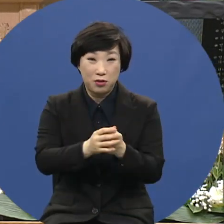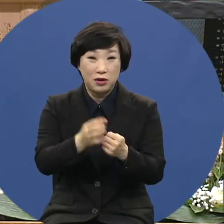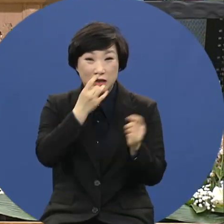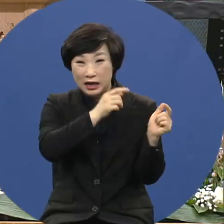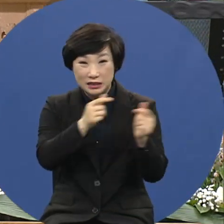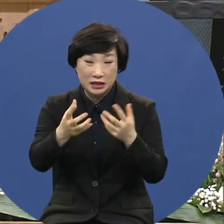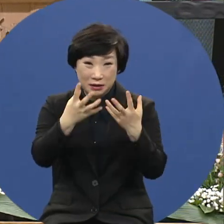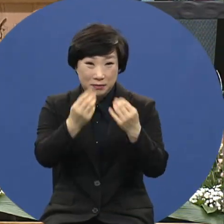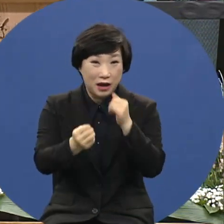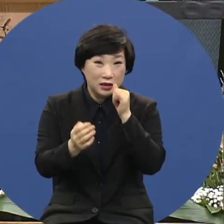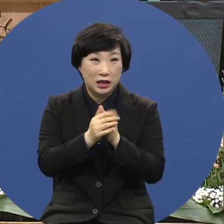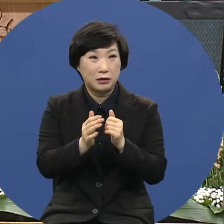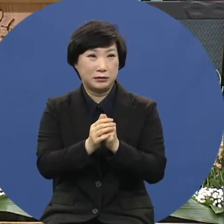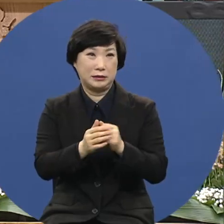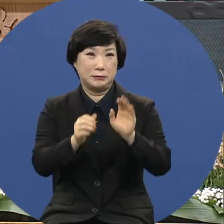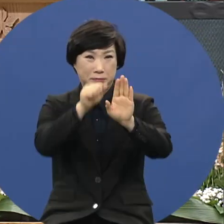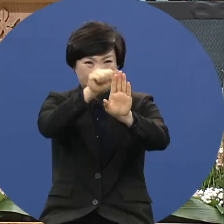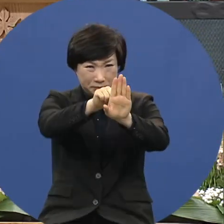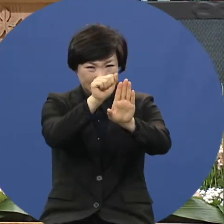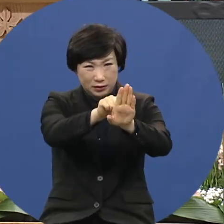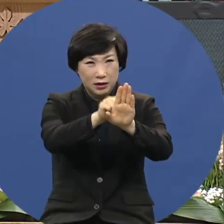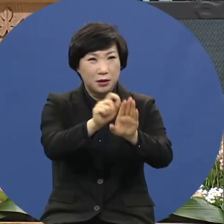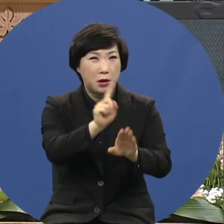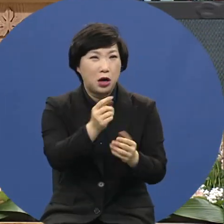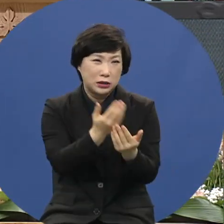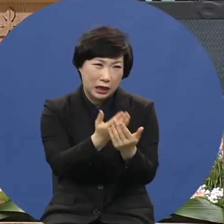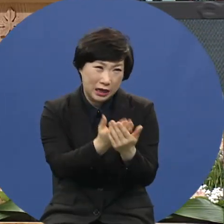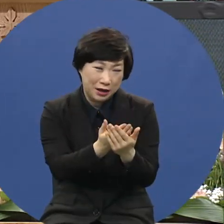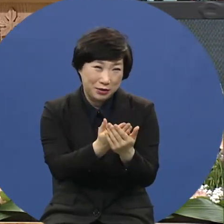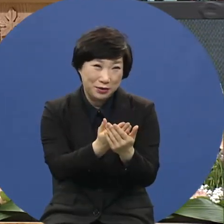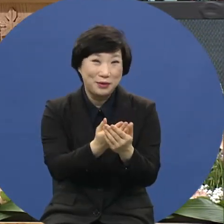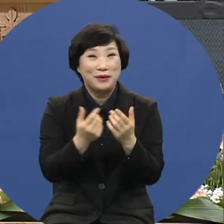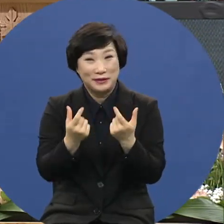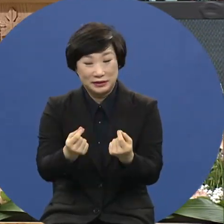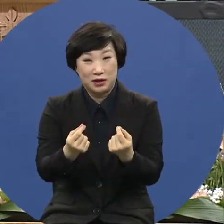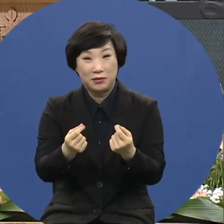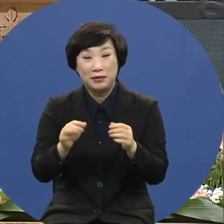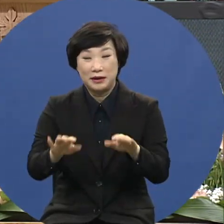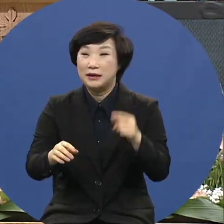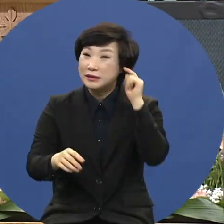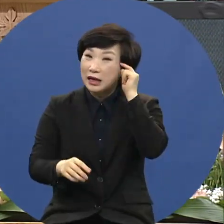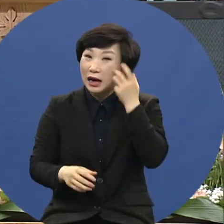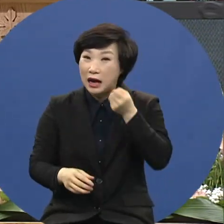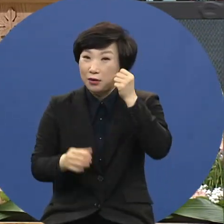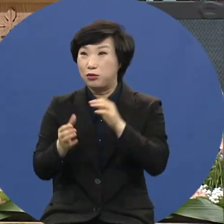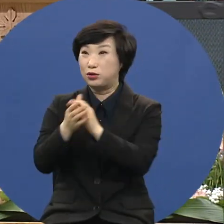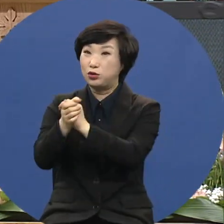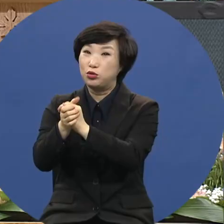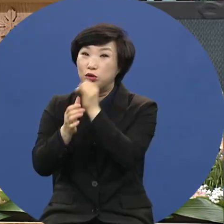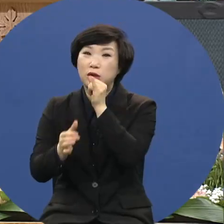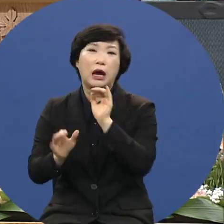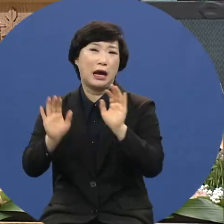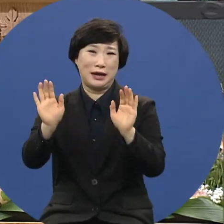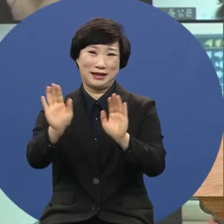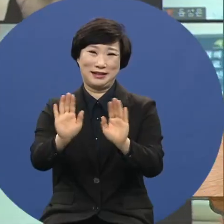많으니 두드려서 뭐 좀 다른 한때 얻어먹자 하는 식으로 기도하는 것이